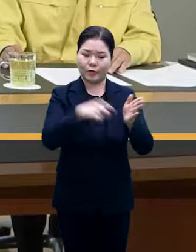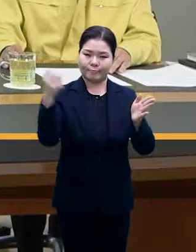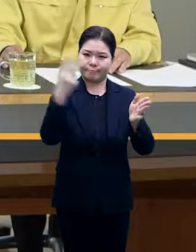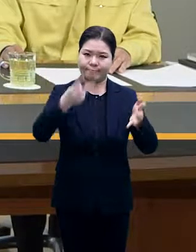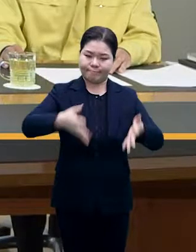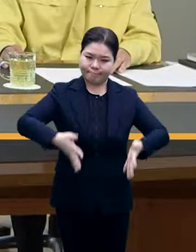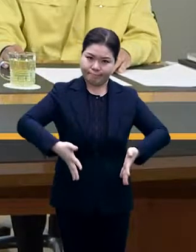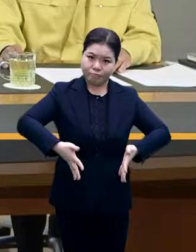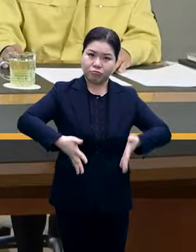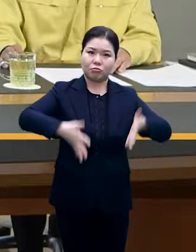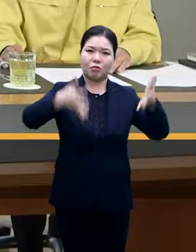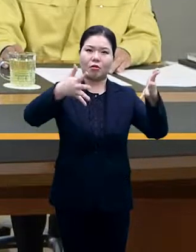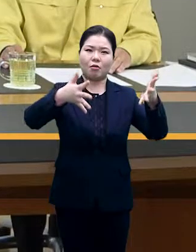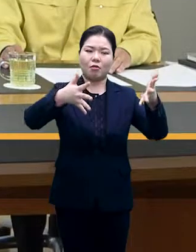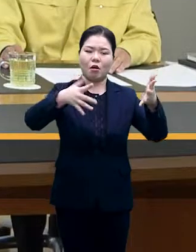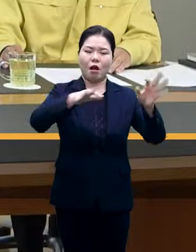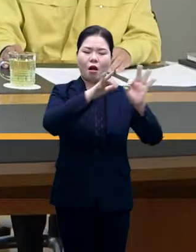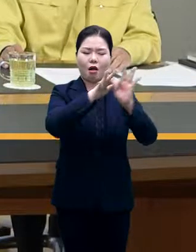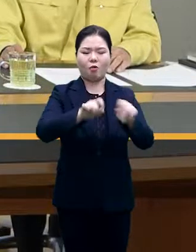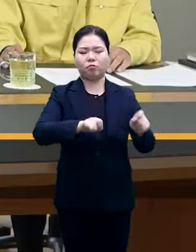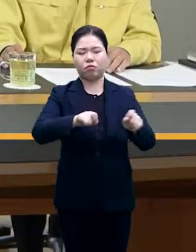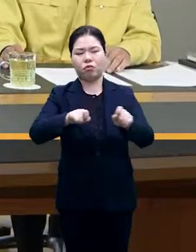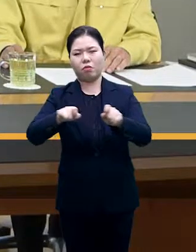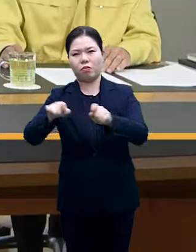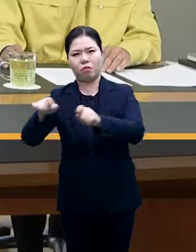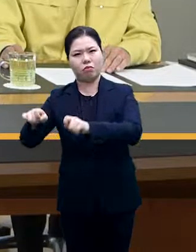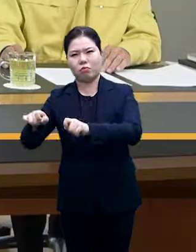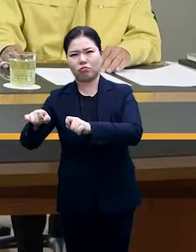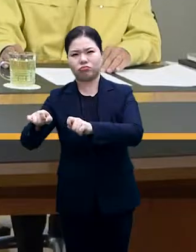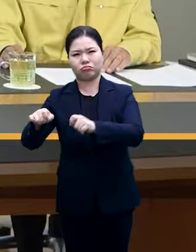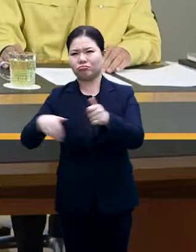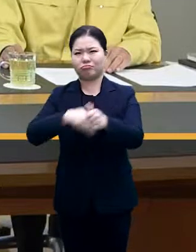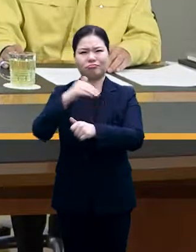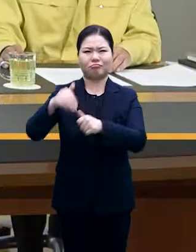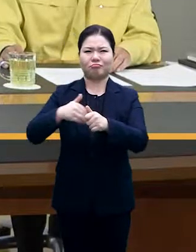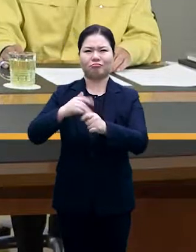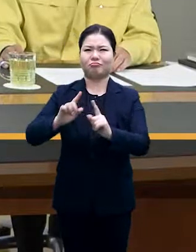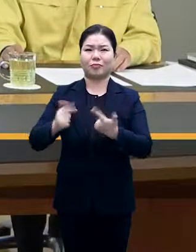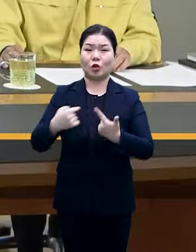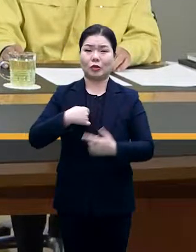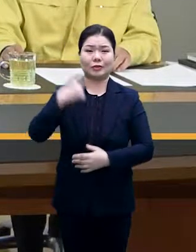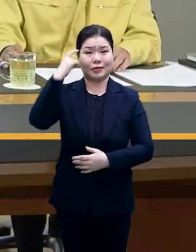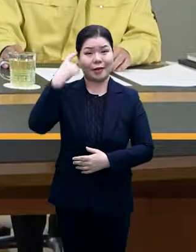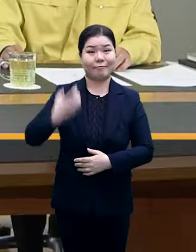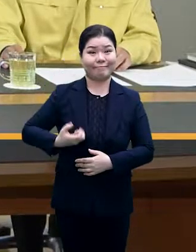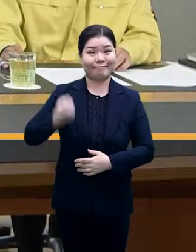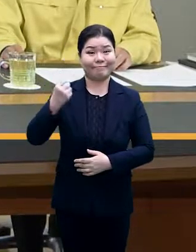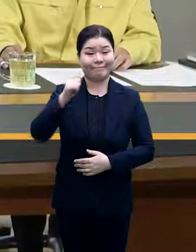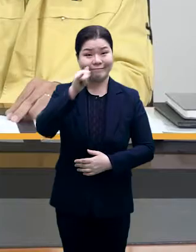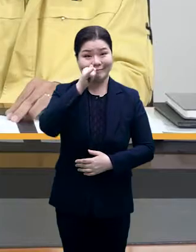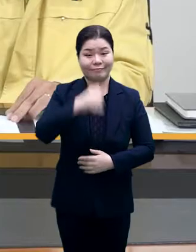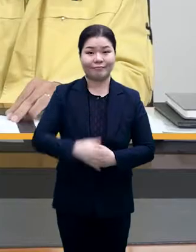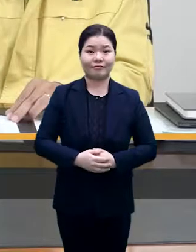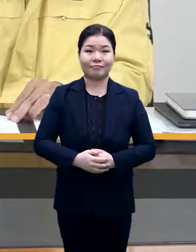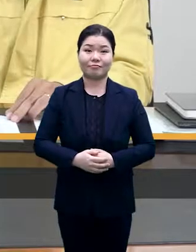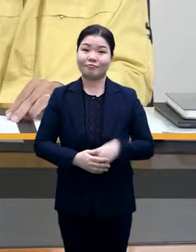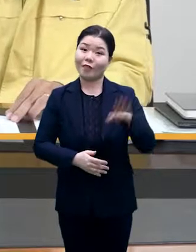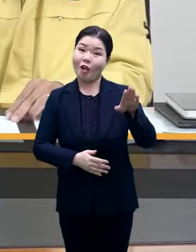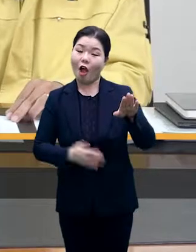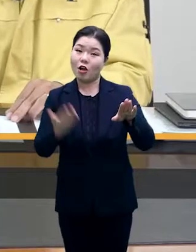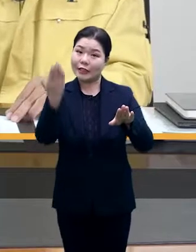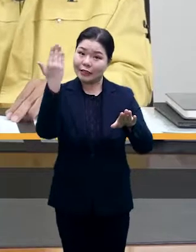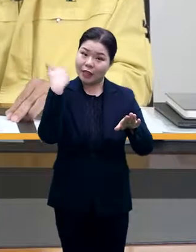위해서라도 재건축은 무한정 지연시킬 사안은 아니라고 저는 생각합니다. 저